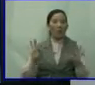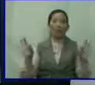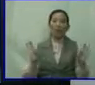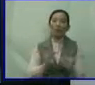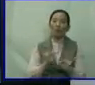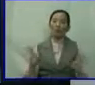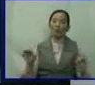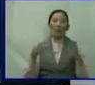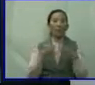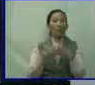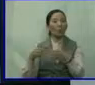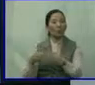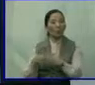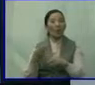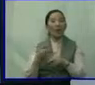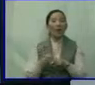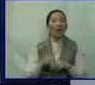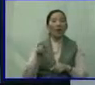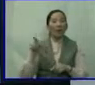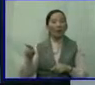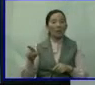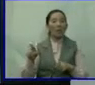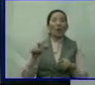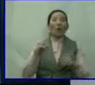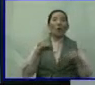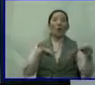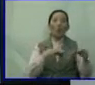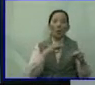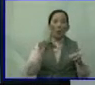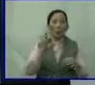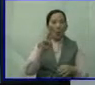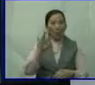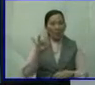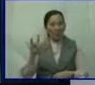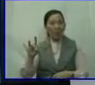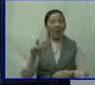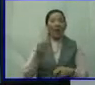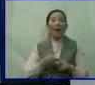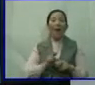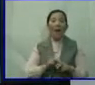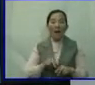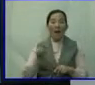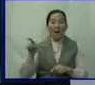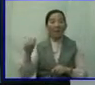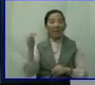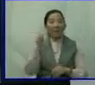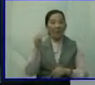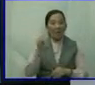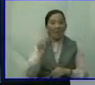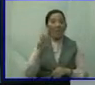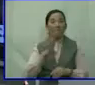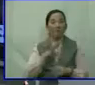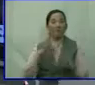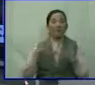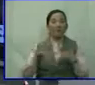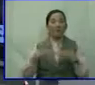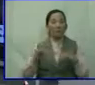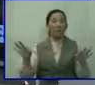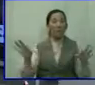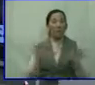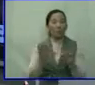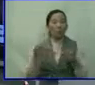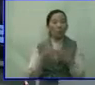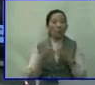групп. Эти группы – рокеры, кенгуру. А в феврале последовали компакт-диски музыкальных